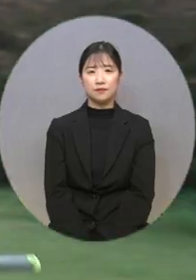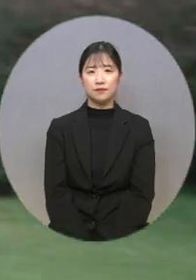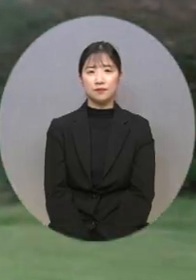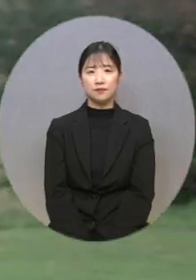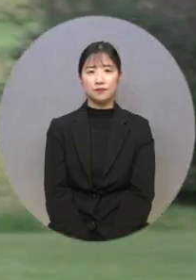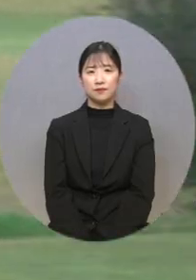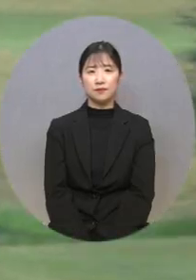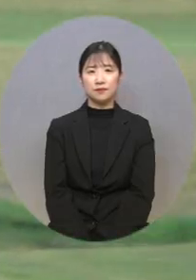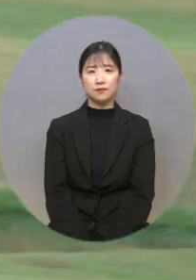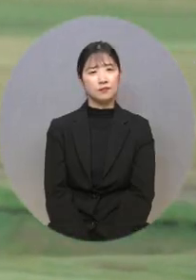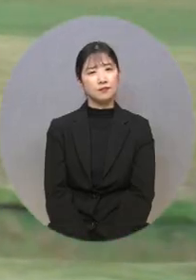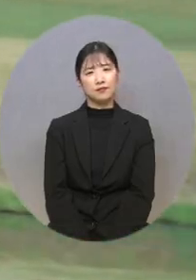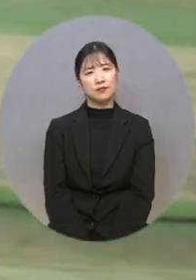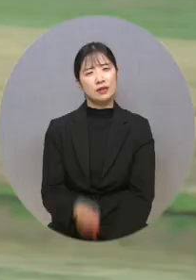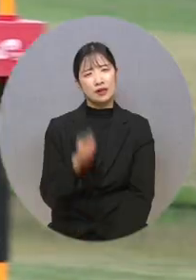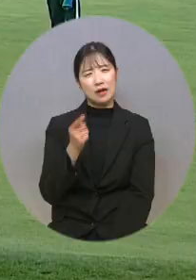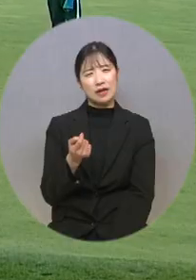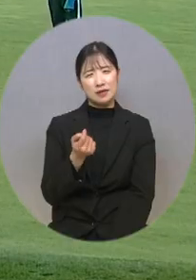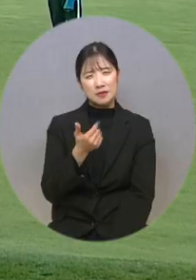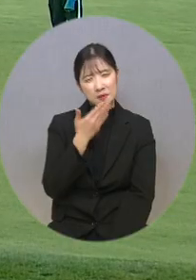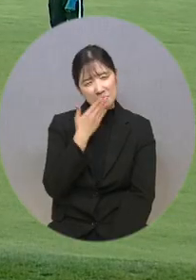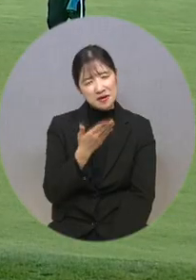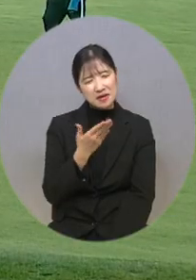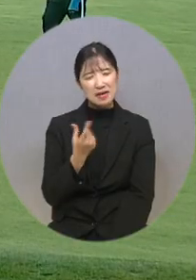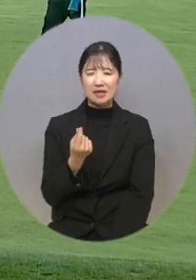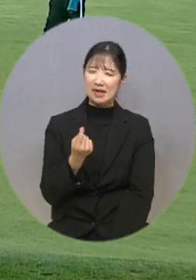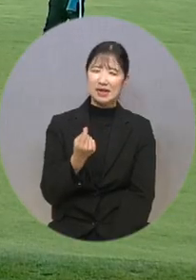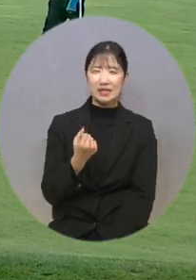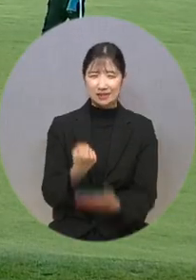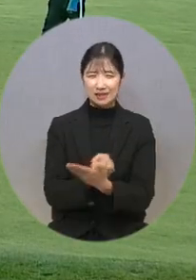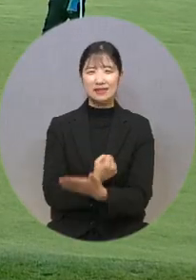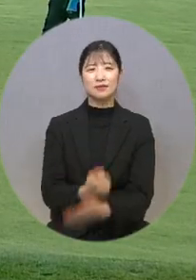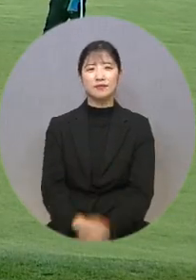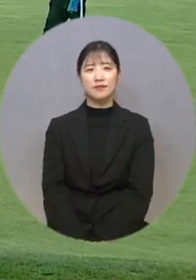아니, 아니, 아니 신중하게 쳤는데. 버디 찬스.